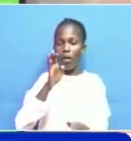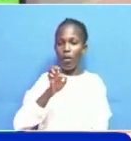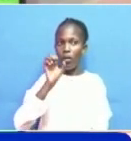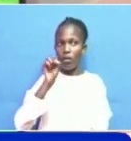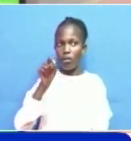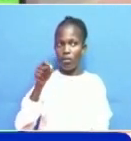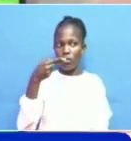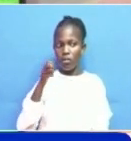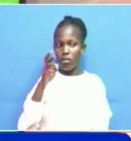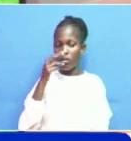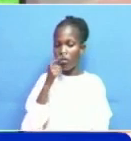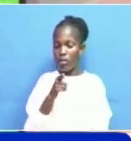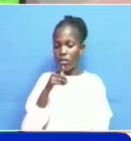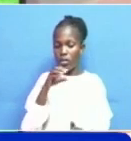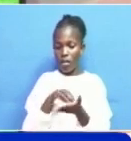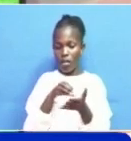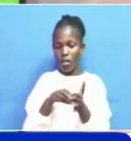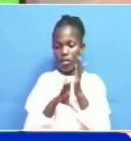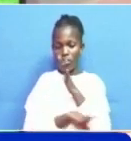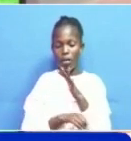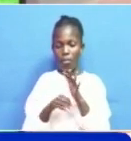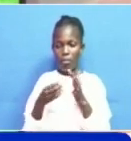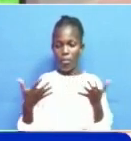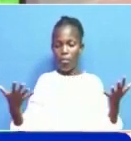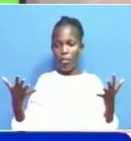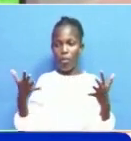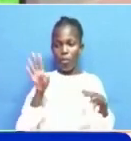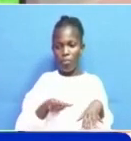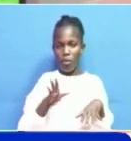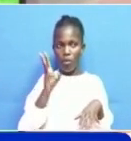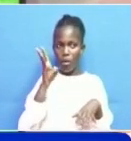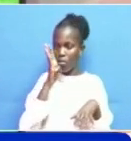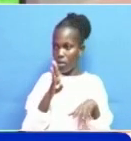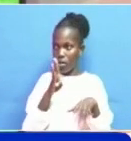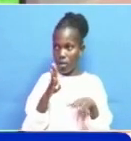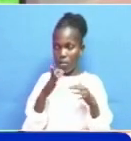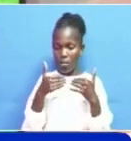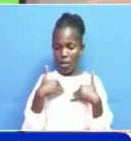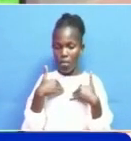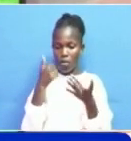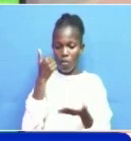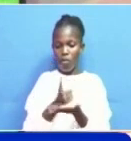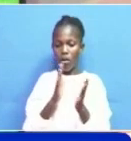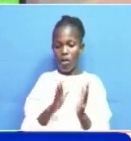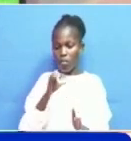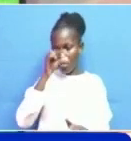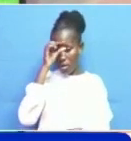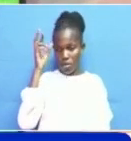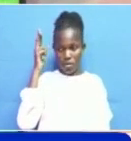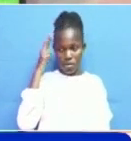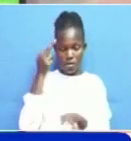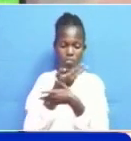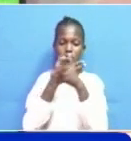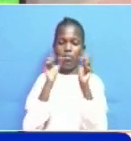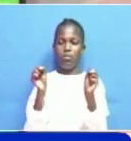Wariga ni ya wetasi kwa imbi ingisi ya uvena ni wa mali ya maitu siyethi wa yungamewe ni maovisa nene silikali ni na nicho kitumi